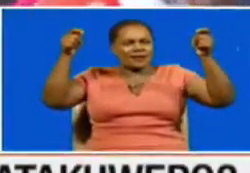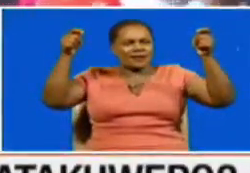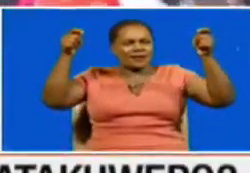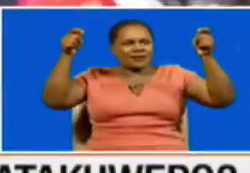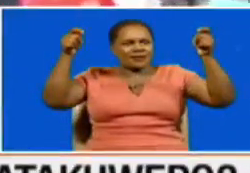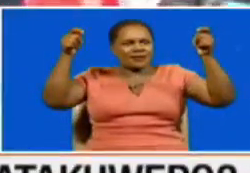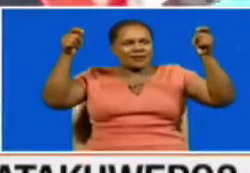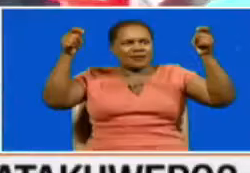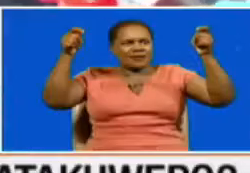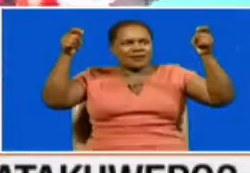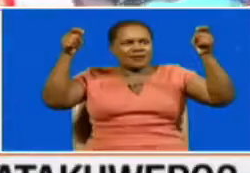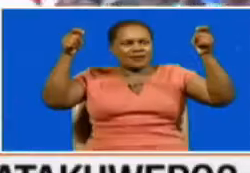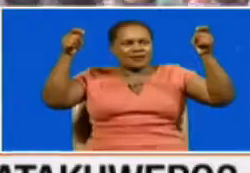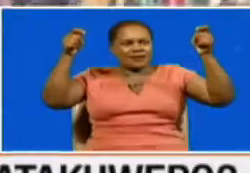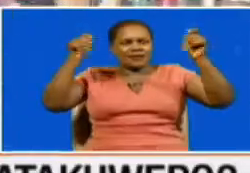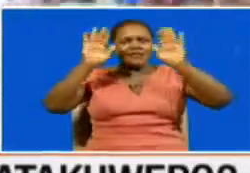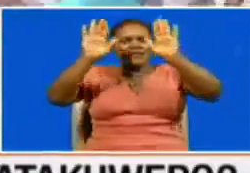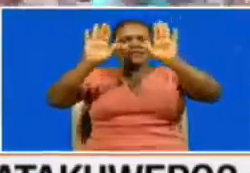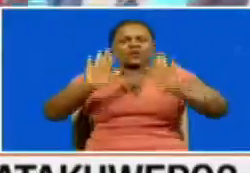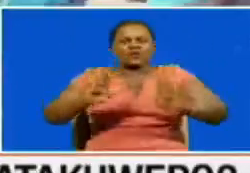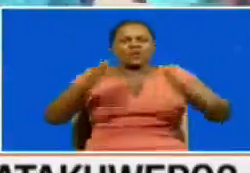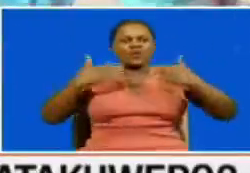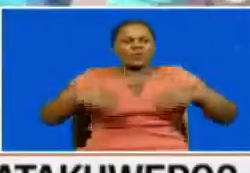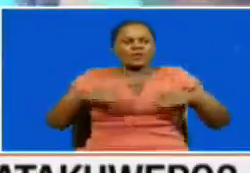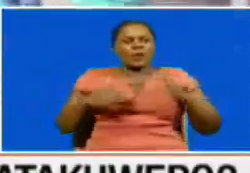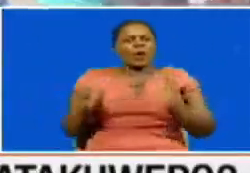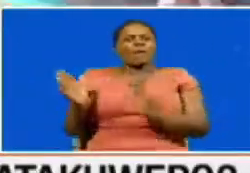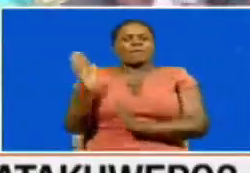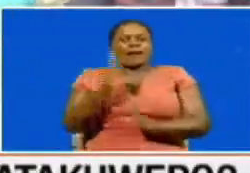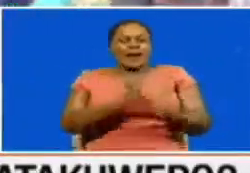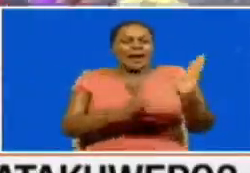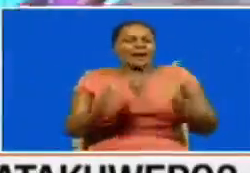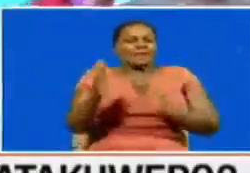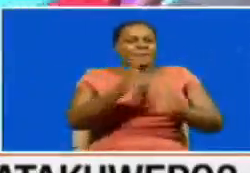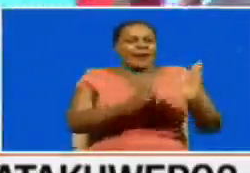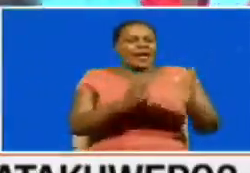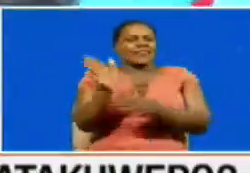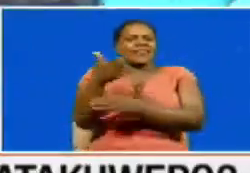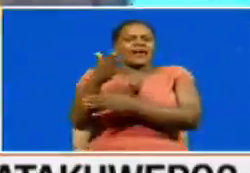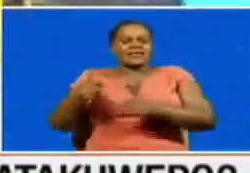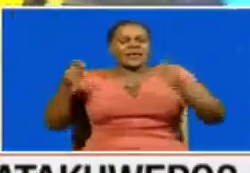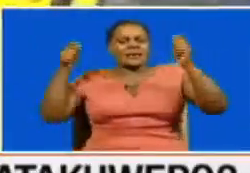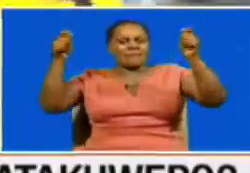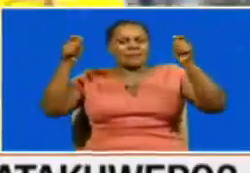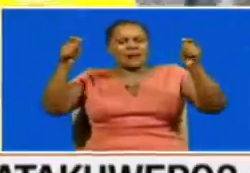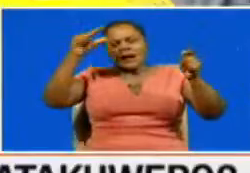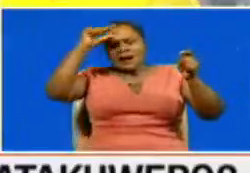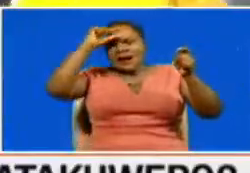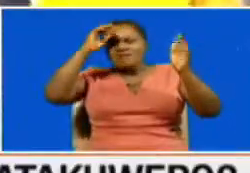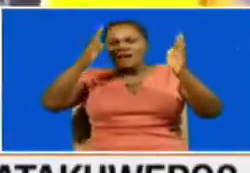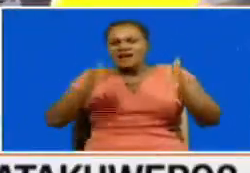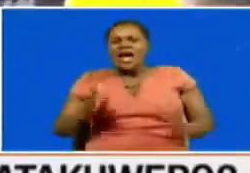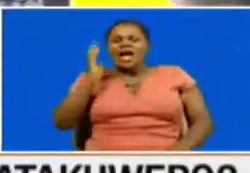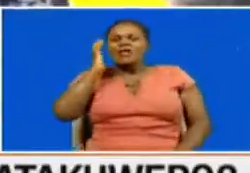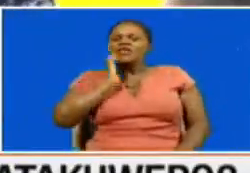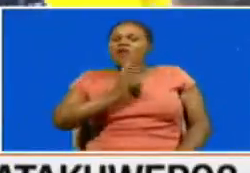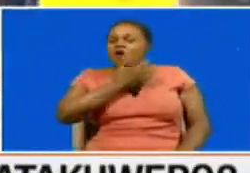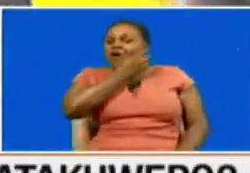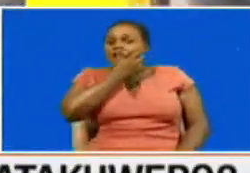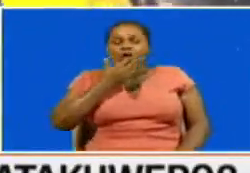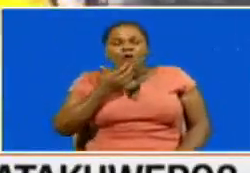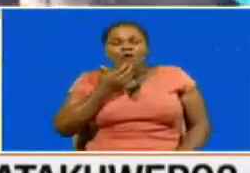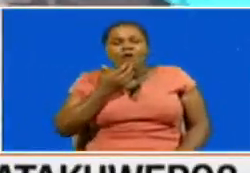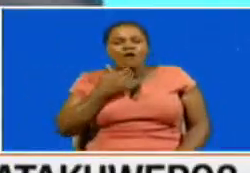Huku wakazi wa jiji la Kisumu wakijiandaa kwa maandamano ya siku ya Alhamisi, gavana wa Kisumu Profesa